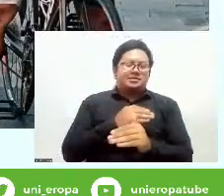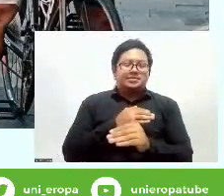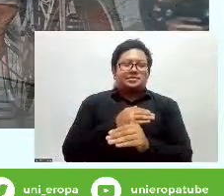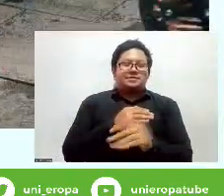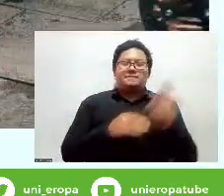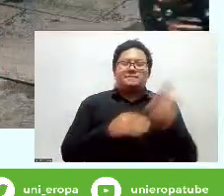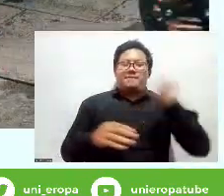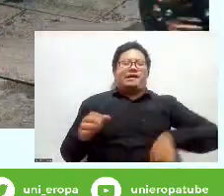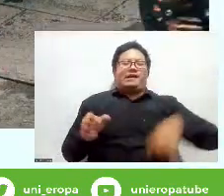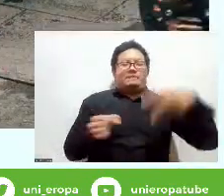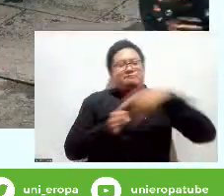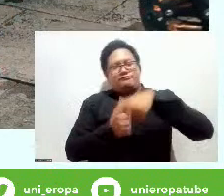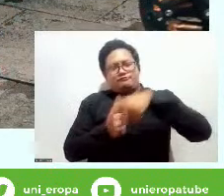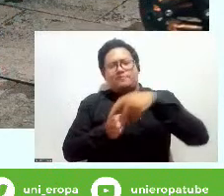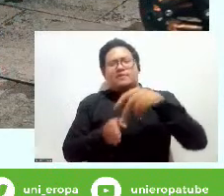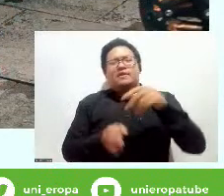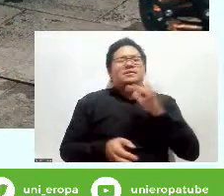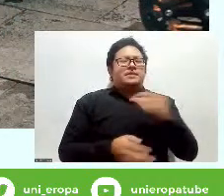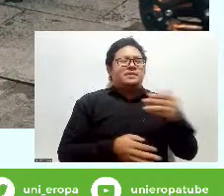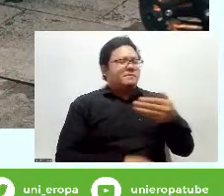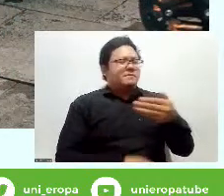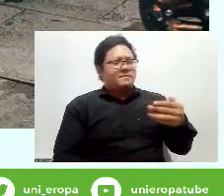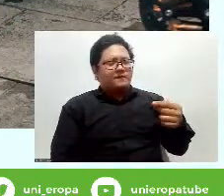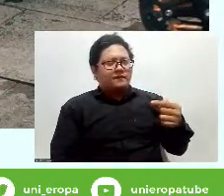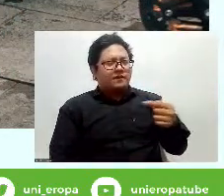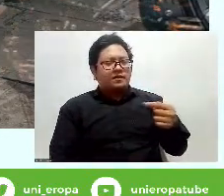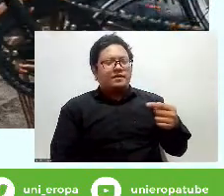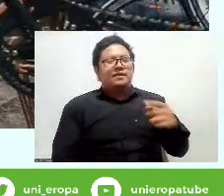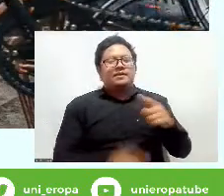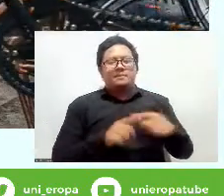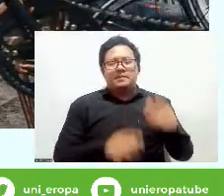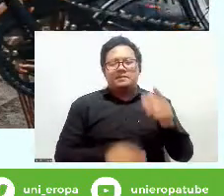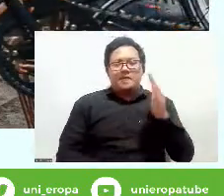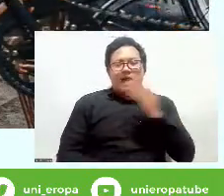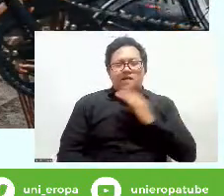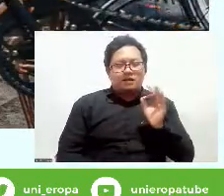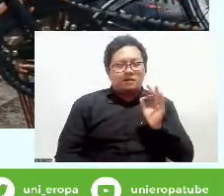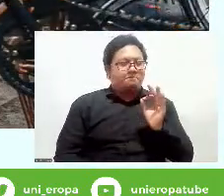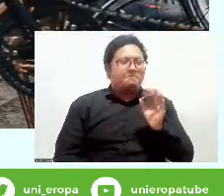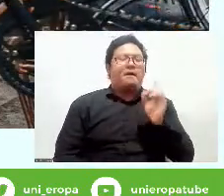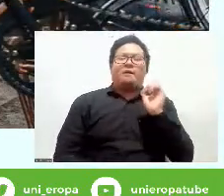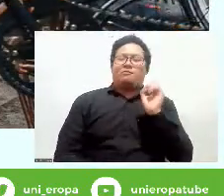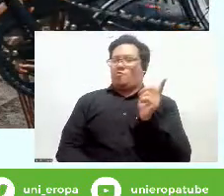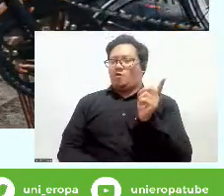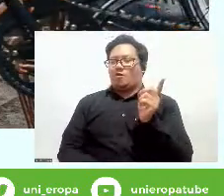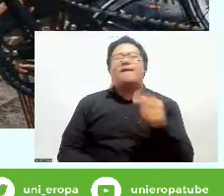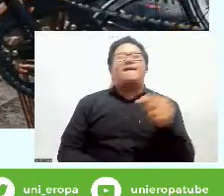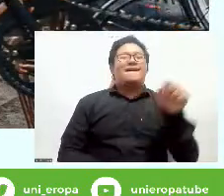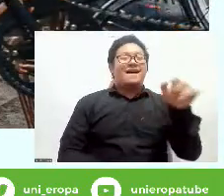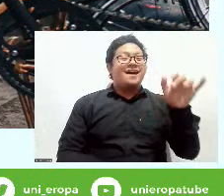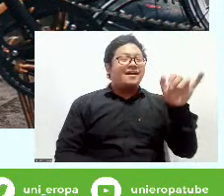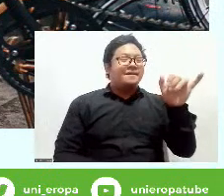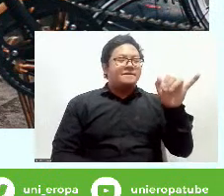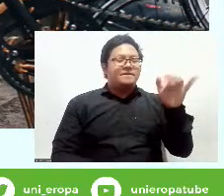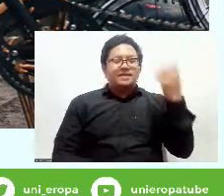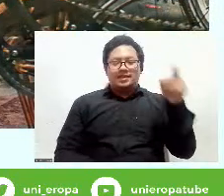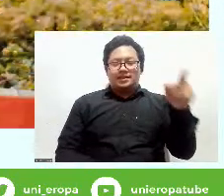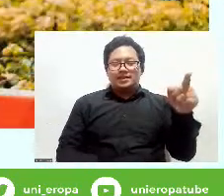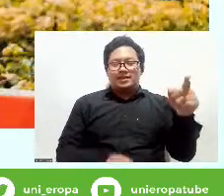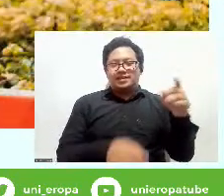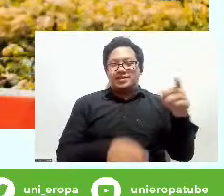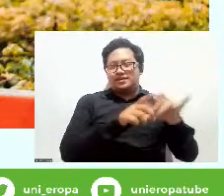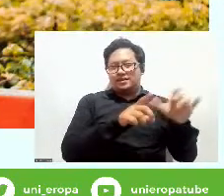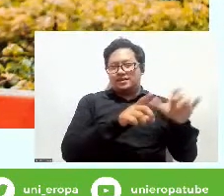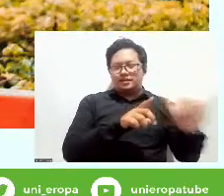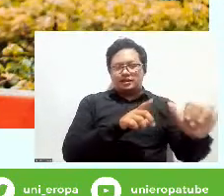ya ini tentu Bukan Tanpa Alasan ya Kalau tadi Pak Didi menyampaikan bahwa kerugian kebakaran hutan mohon dikoreksi